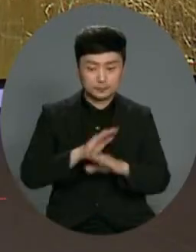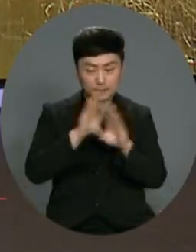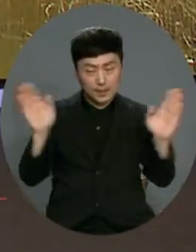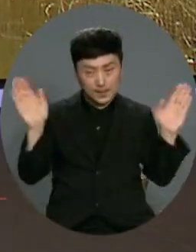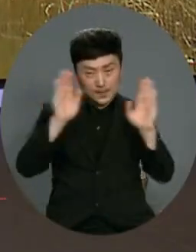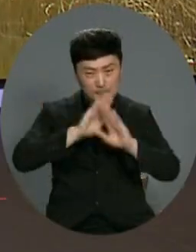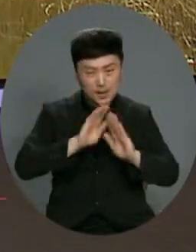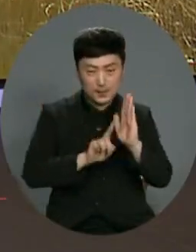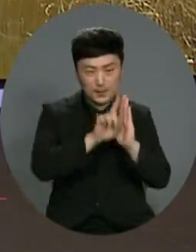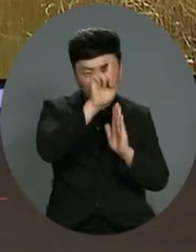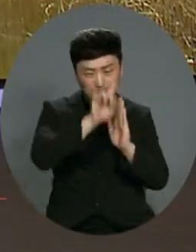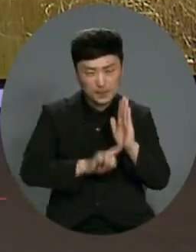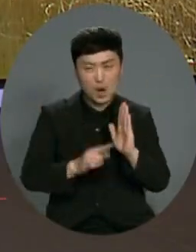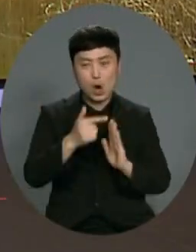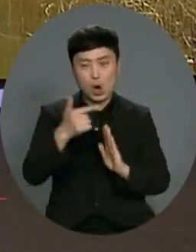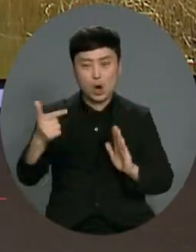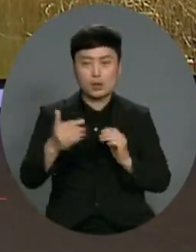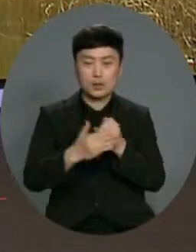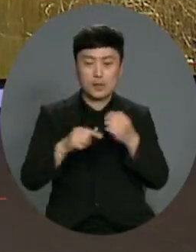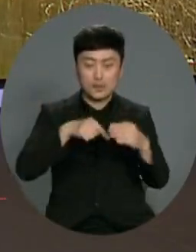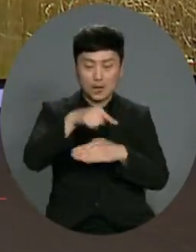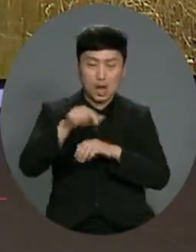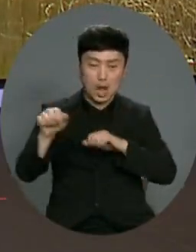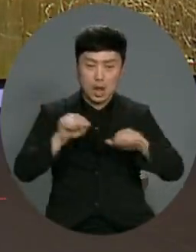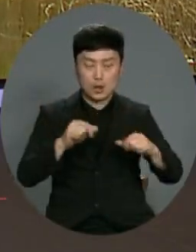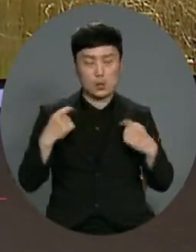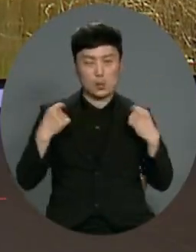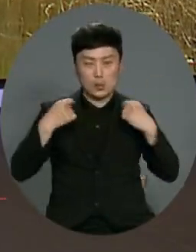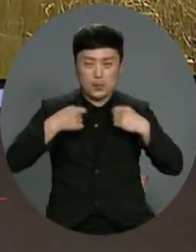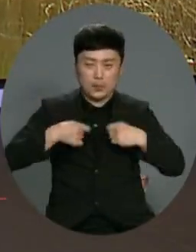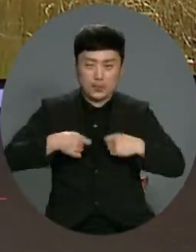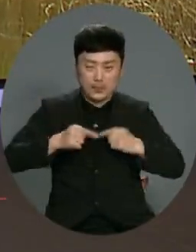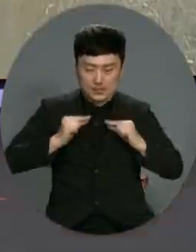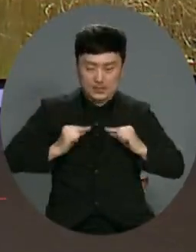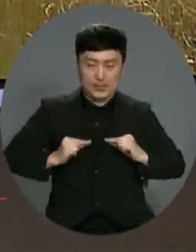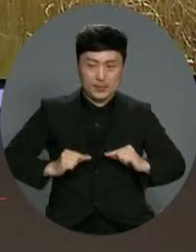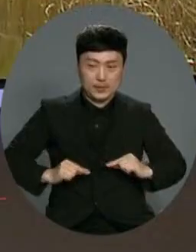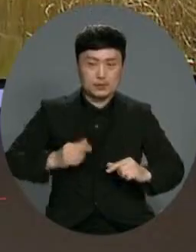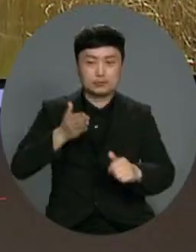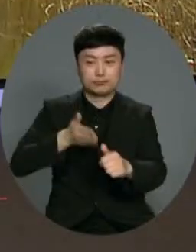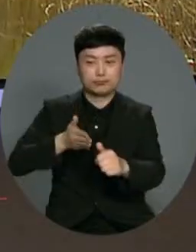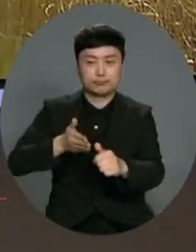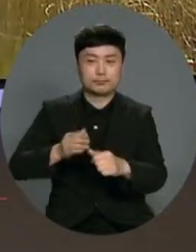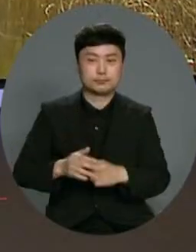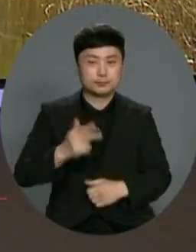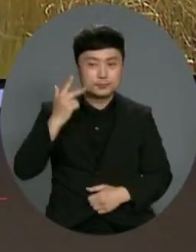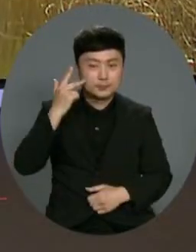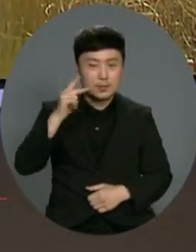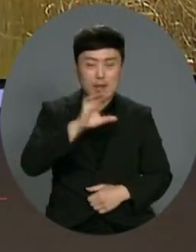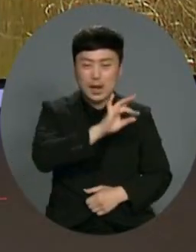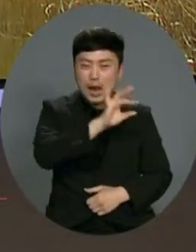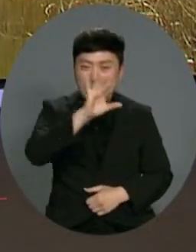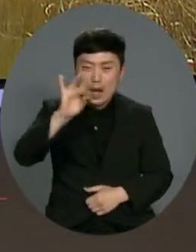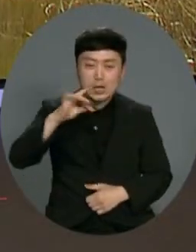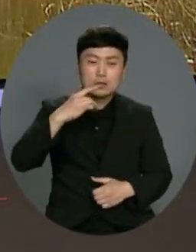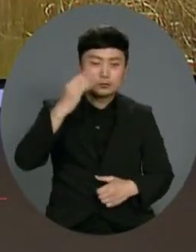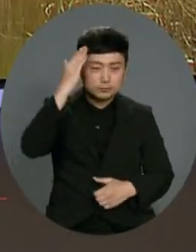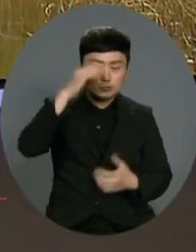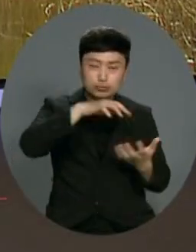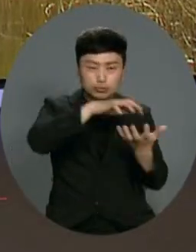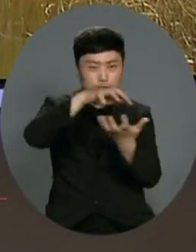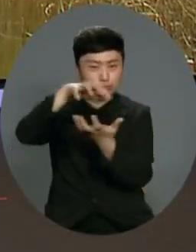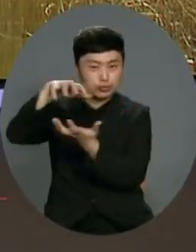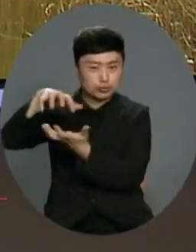낮과 밤의 기온차도 계속 커져 외출하실 때는 얇은 겉옷을 꼭 챙겨 주시기 바랍니다 다음주 가끔 구름 많은 가운데